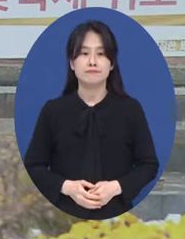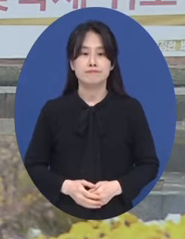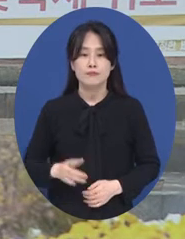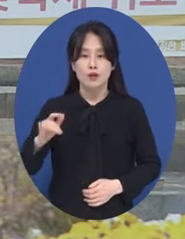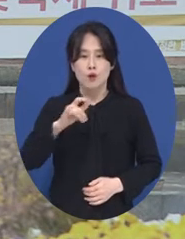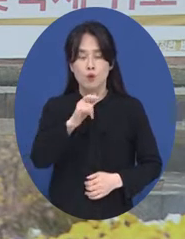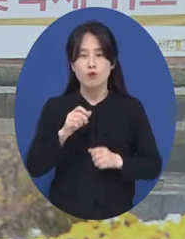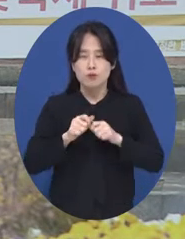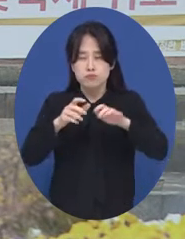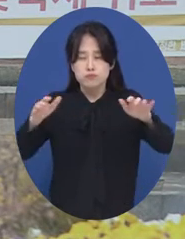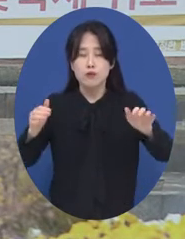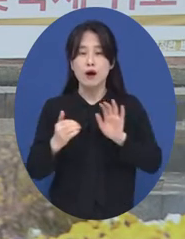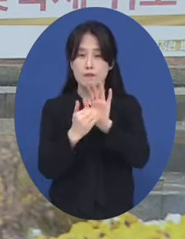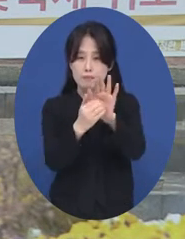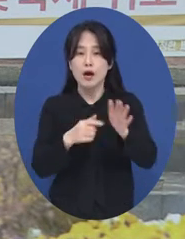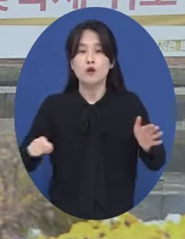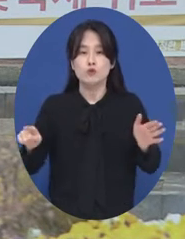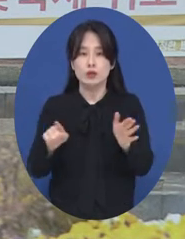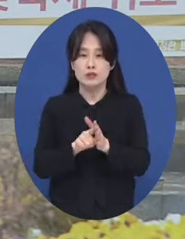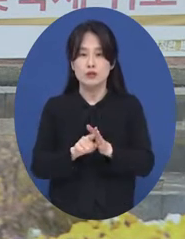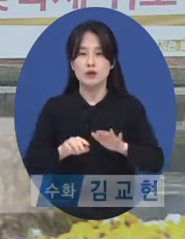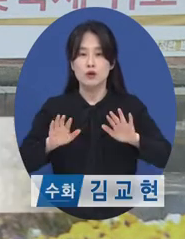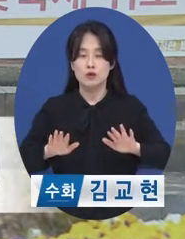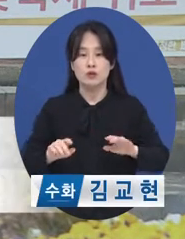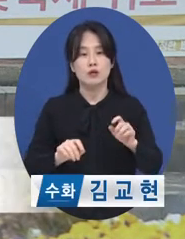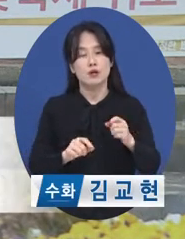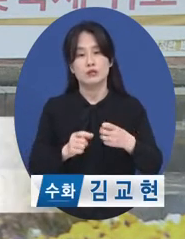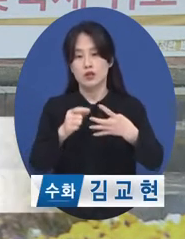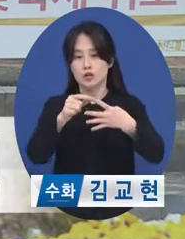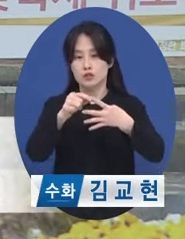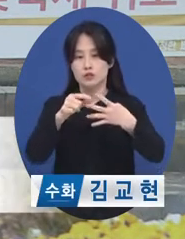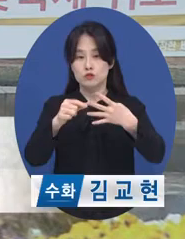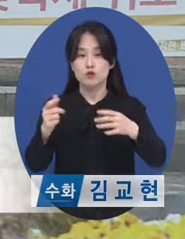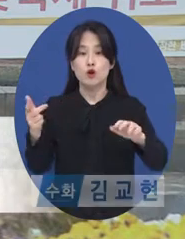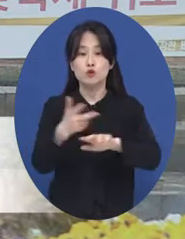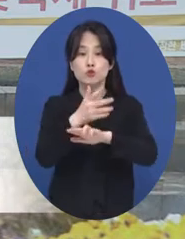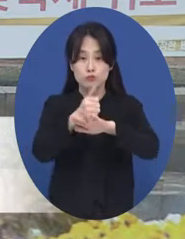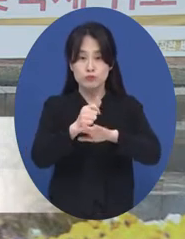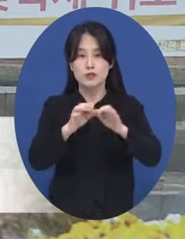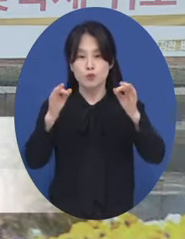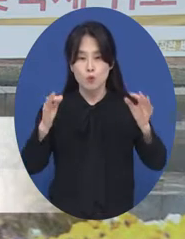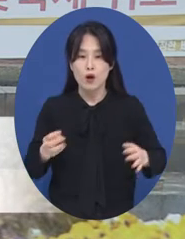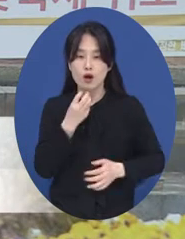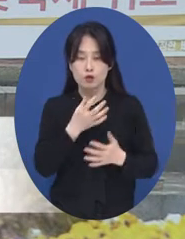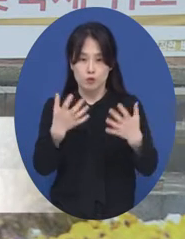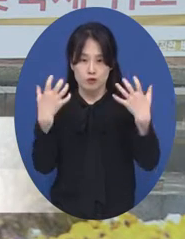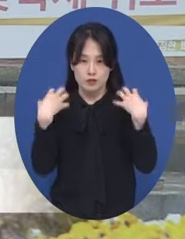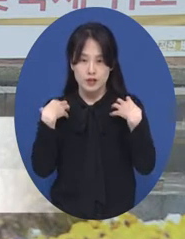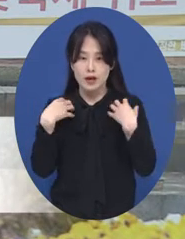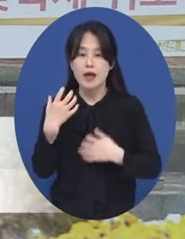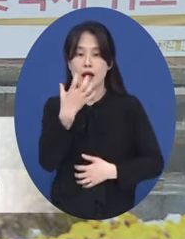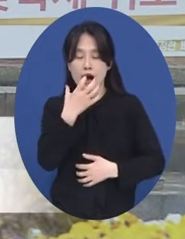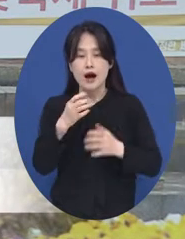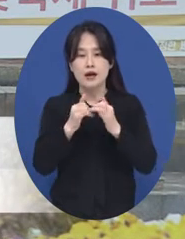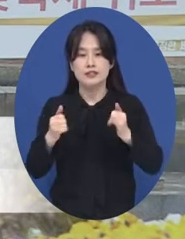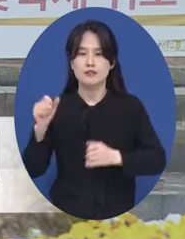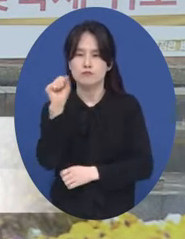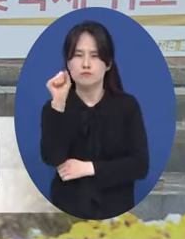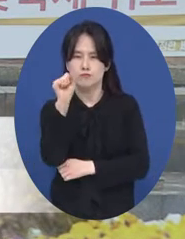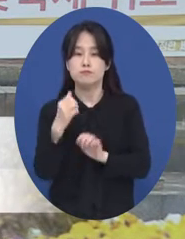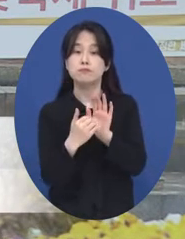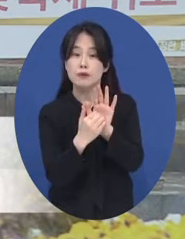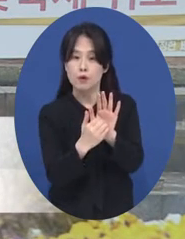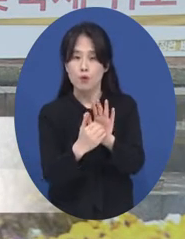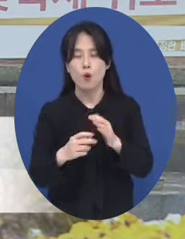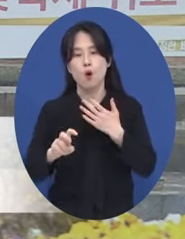쿠론 알고 확산 방지를 위해 경기도가 이달 첫째와 둘째 주말 동안 경기도 청사에 대한 일반인들의 차량 출입을